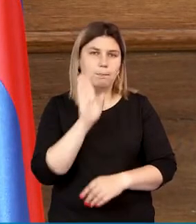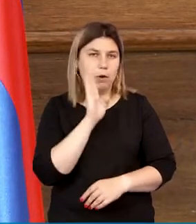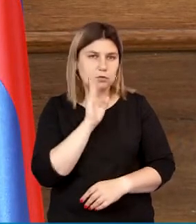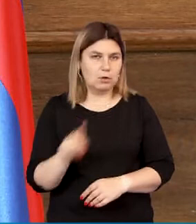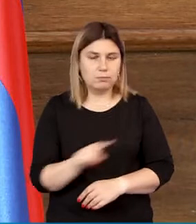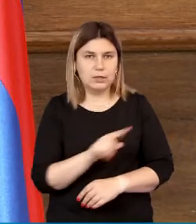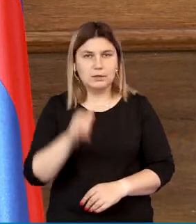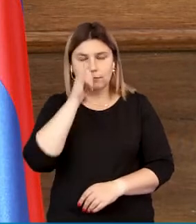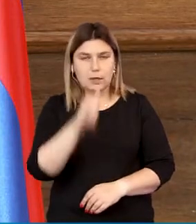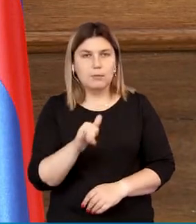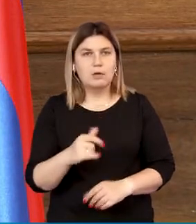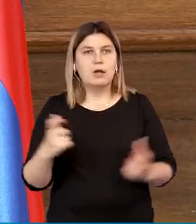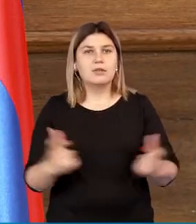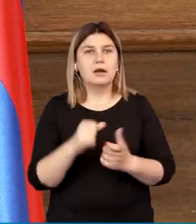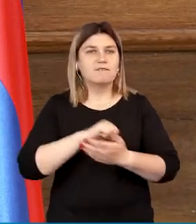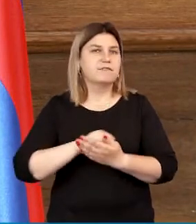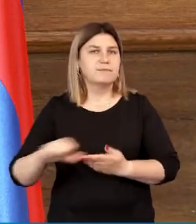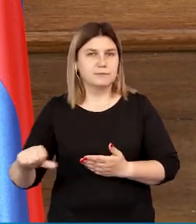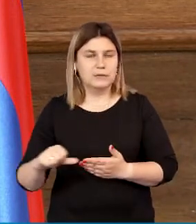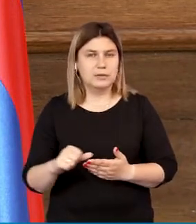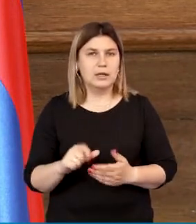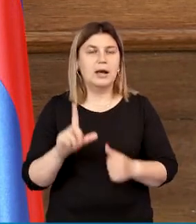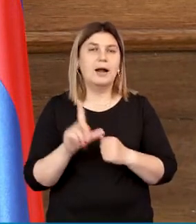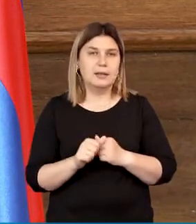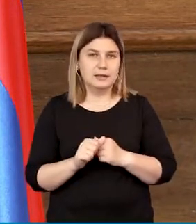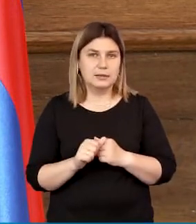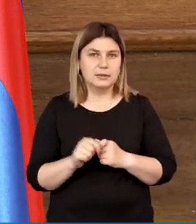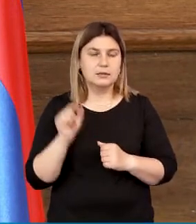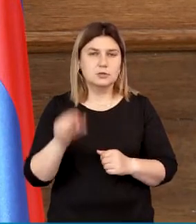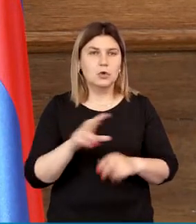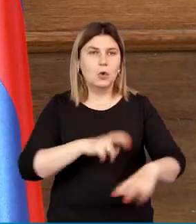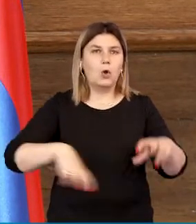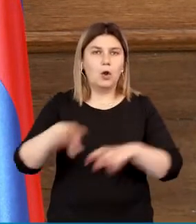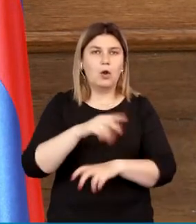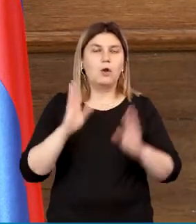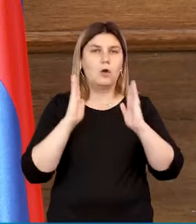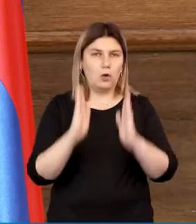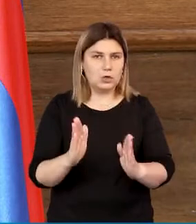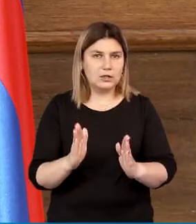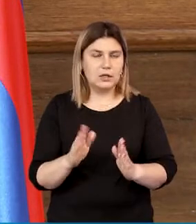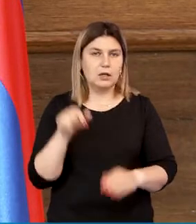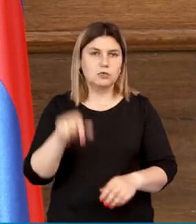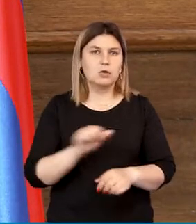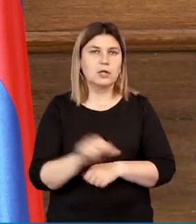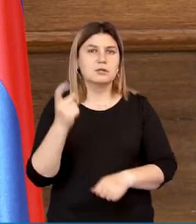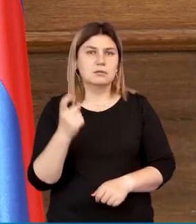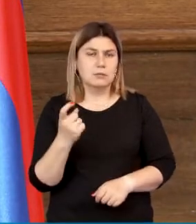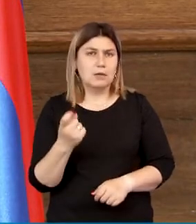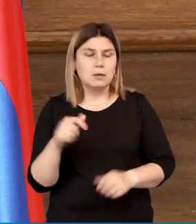się tych wszystkich zagrożeń wyeliminować, no ale już to przemieszczanie się na korytarzu, no to jest ten moment, gdzie powinny